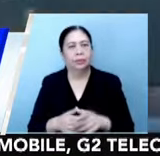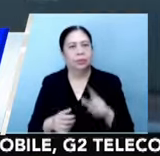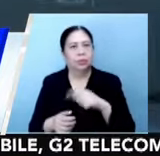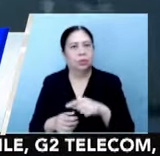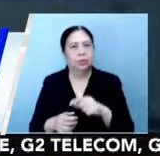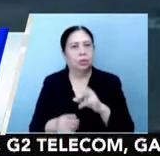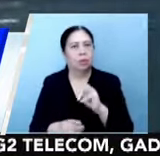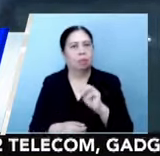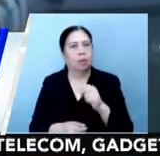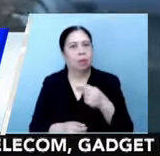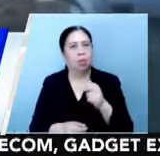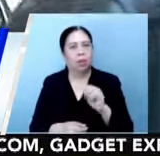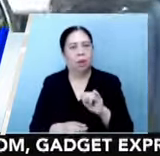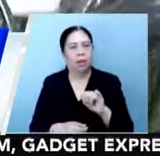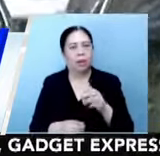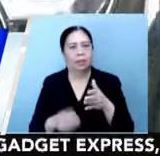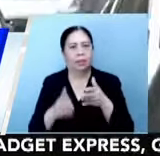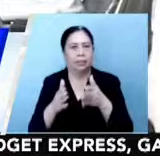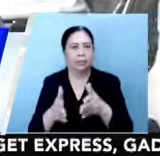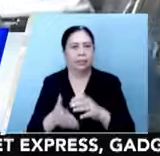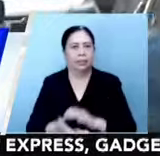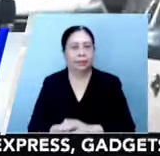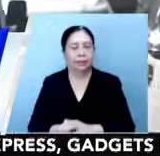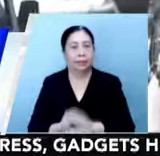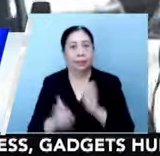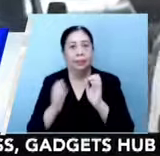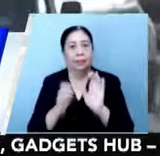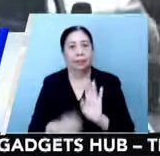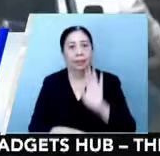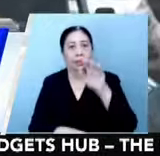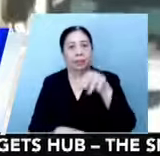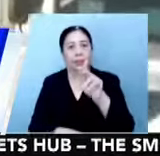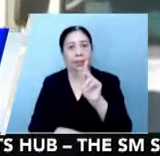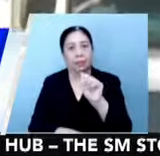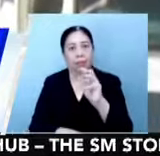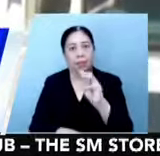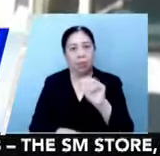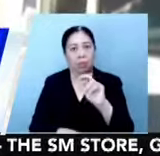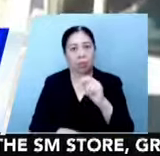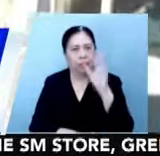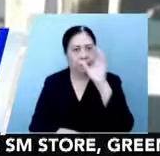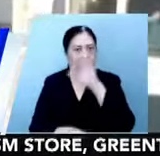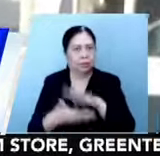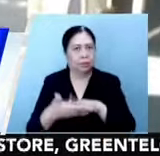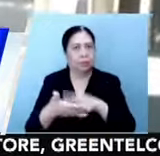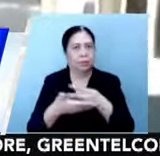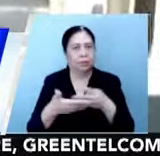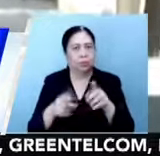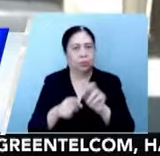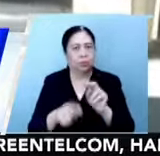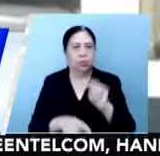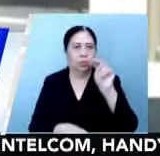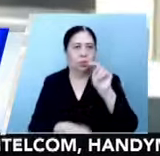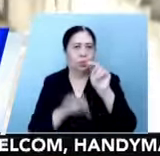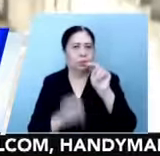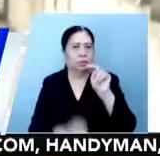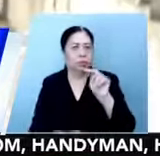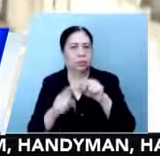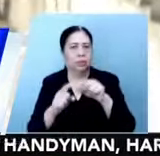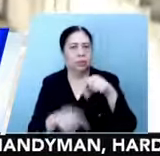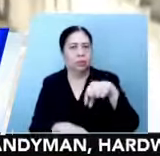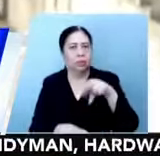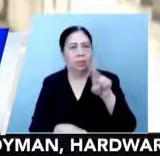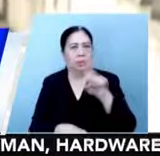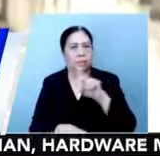lane. Bukod sa EDSA Kamuning Flyover, hinahanapan na rin ang schedule ng pagsasaayos sa North at Southbound ng Quezon Avenue Flyover